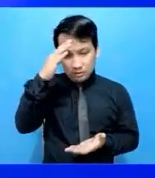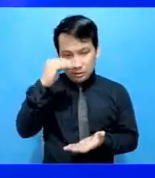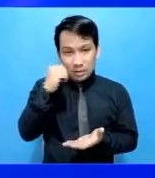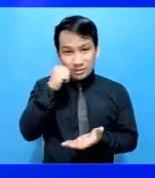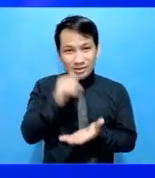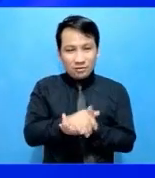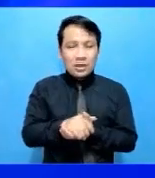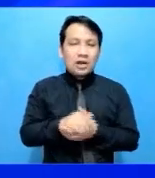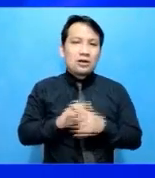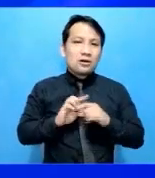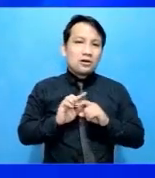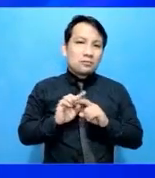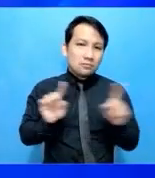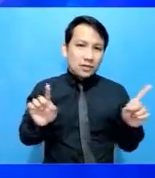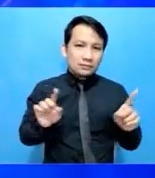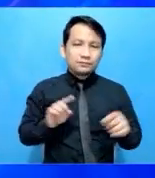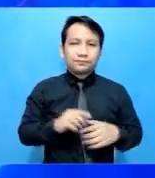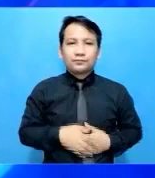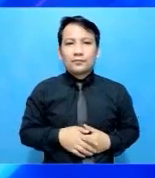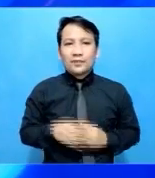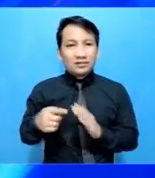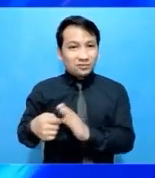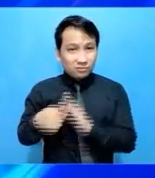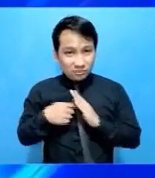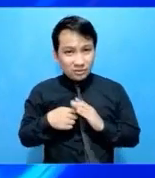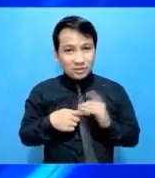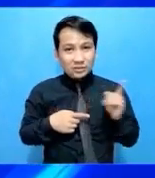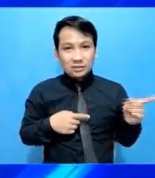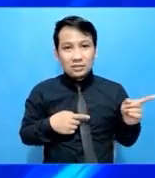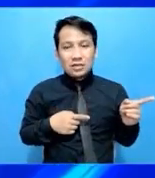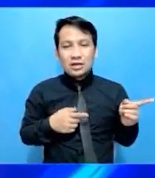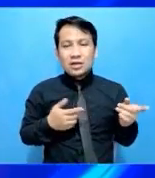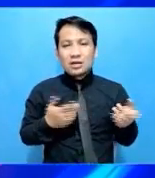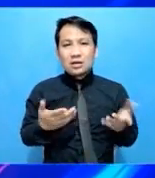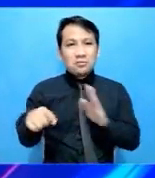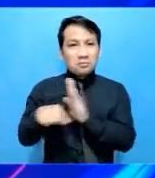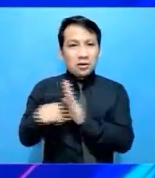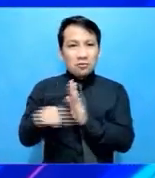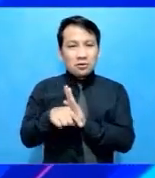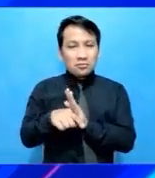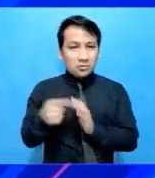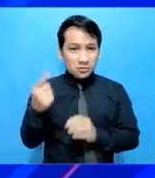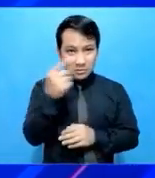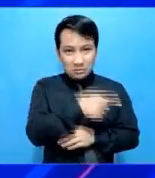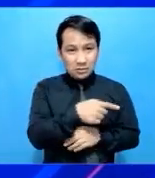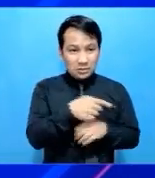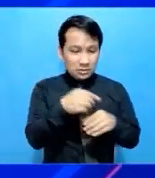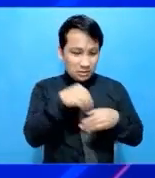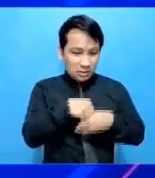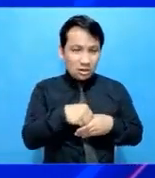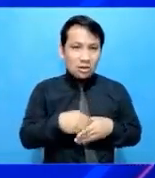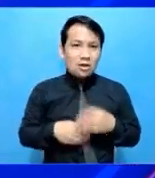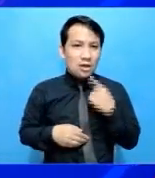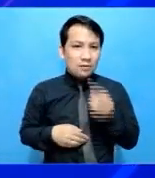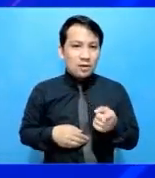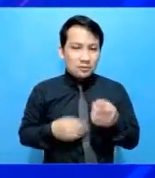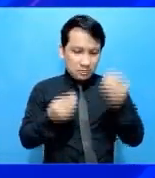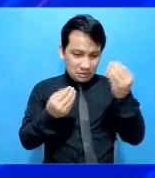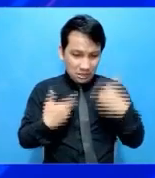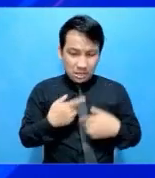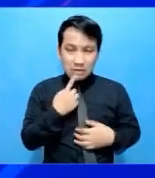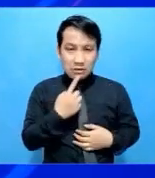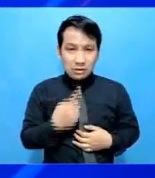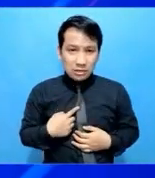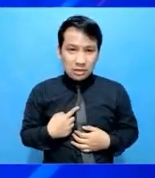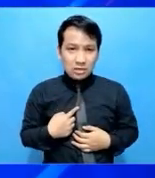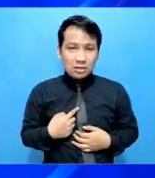Kaso yung ano naman, pinagbabawalan talaga kami pumunta sa loob. Pero sinabihan naman kami na